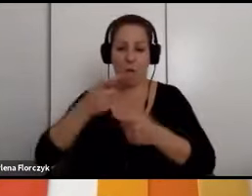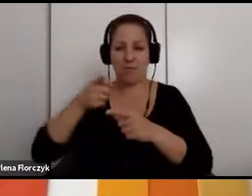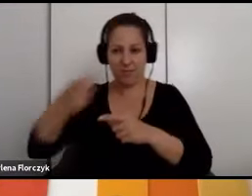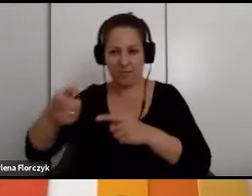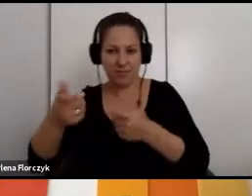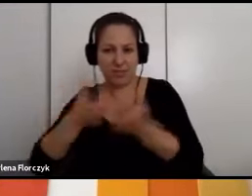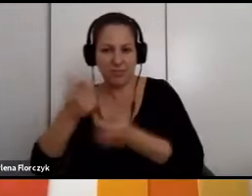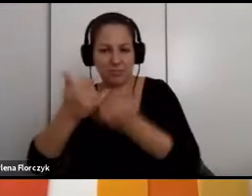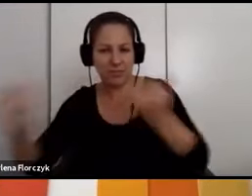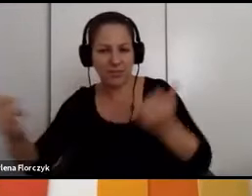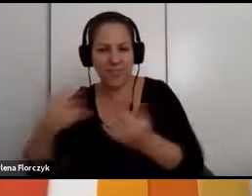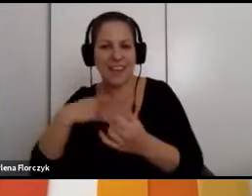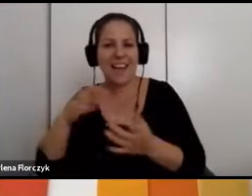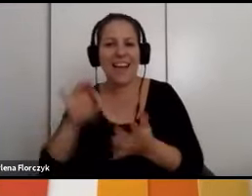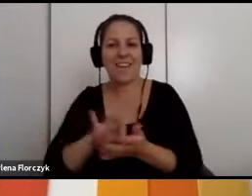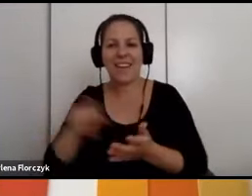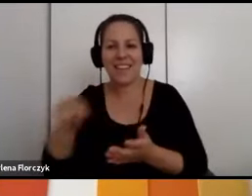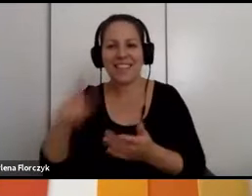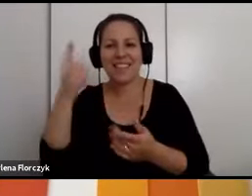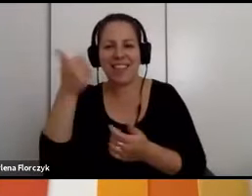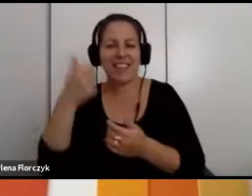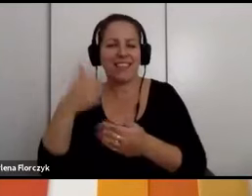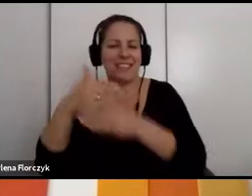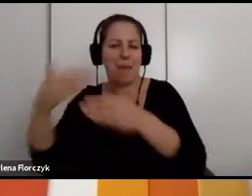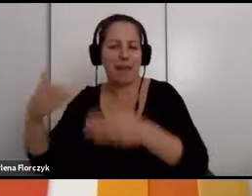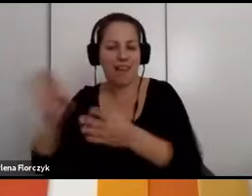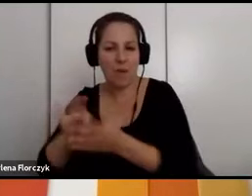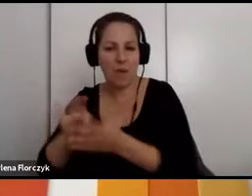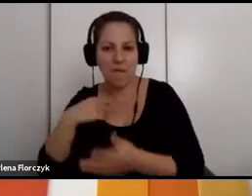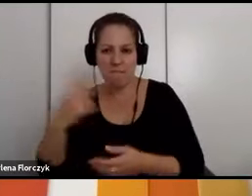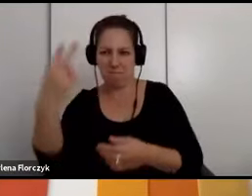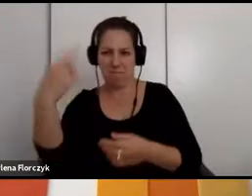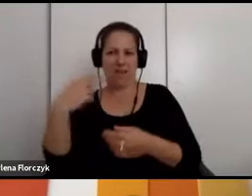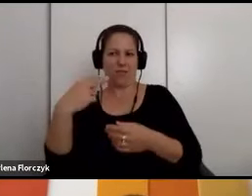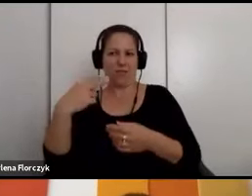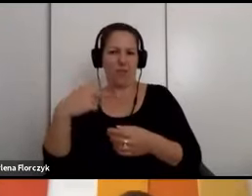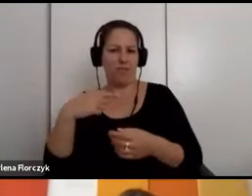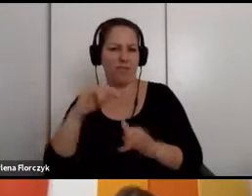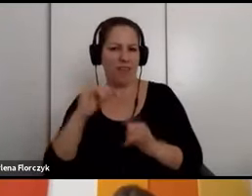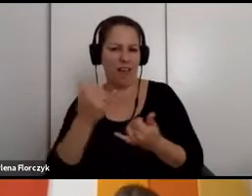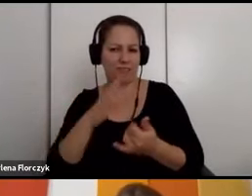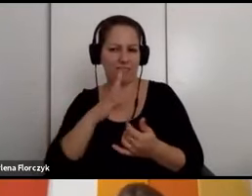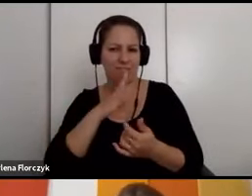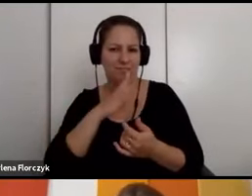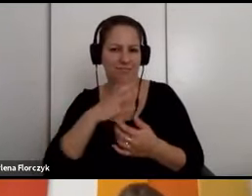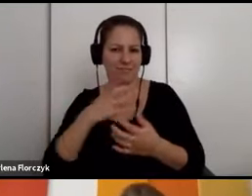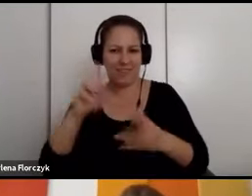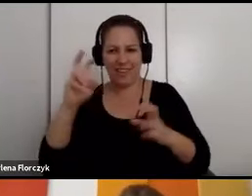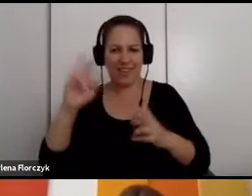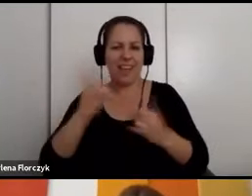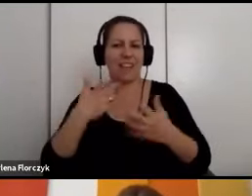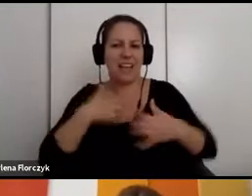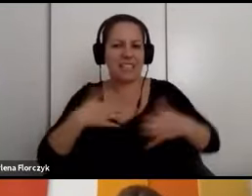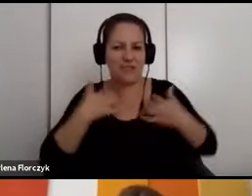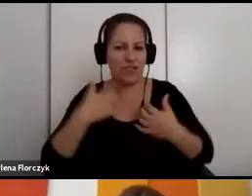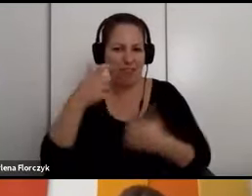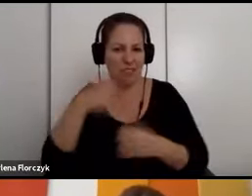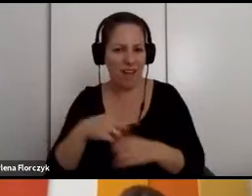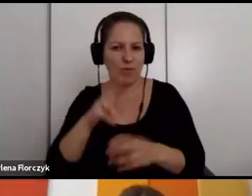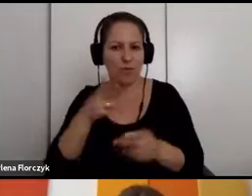z naszego jednego ze spektakli, no to patrzą na nas co najmniej jak na zwierzęta, tak? Które